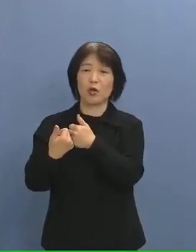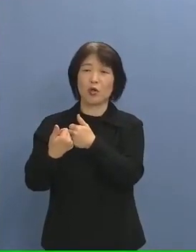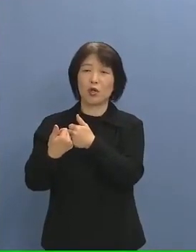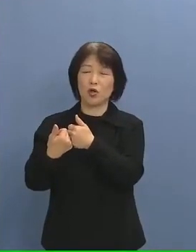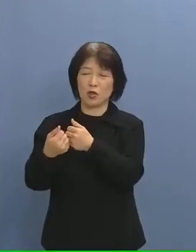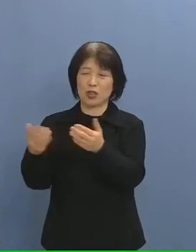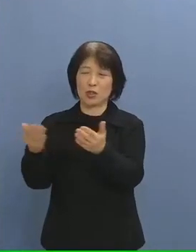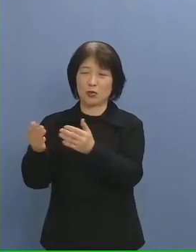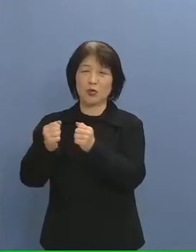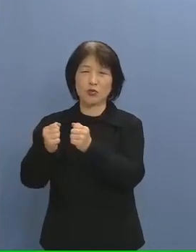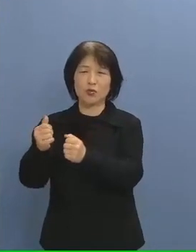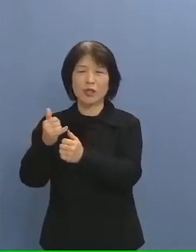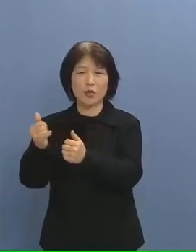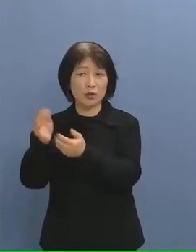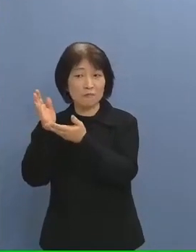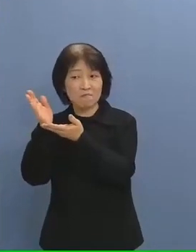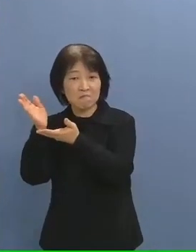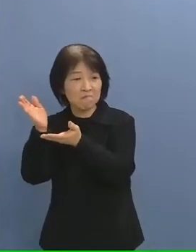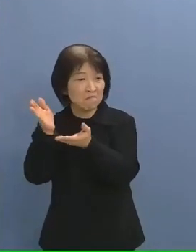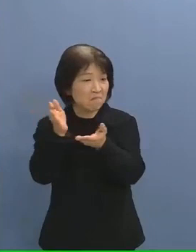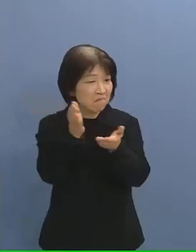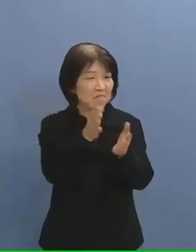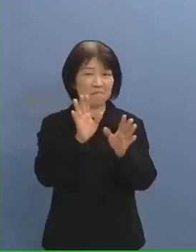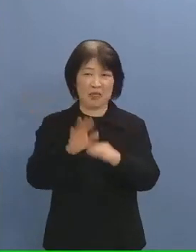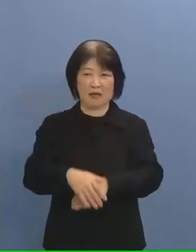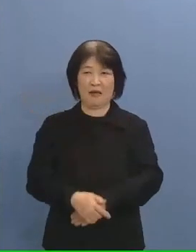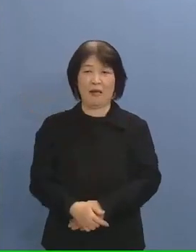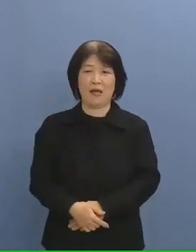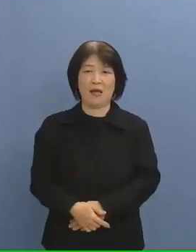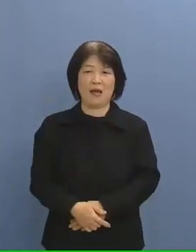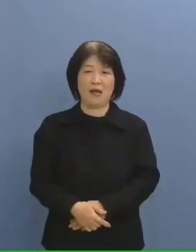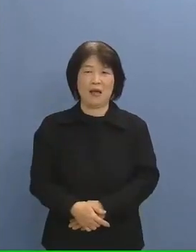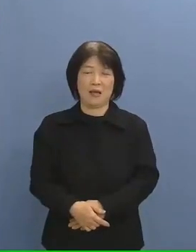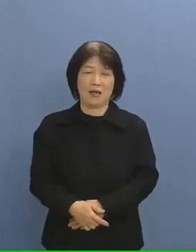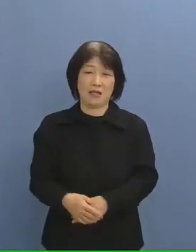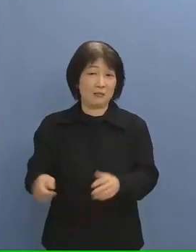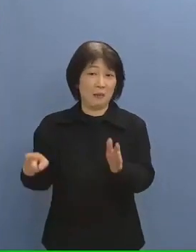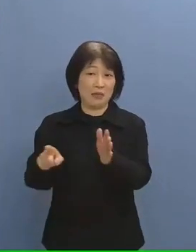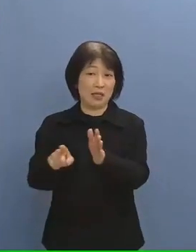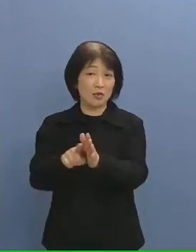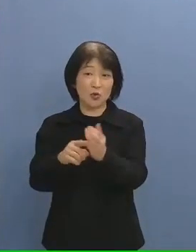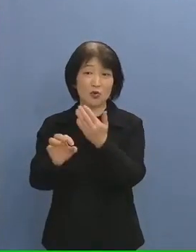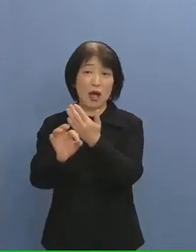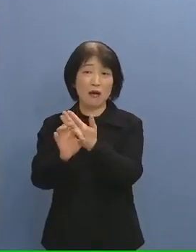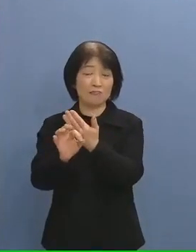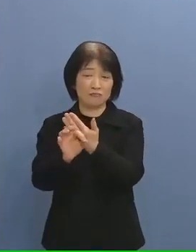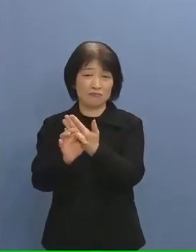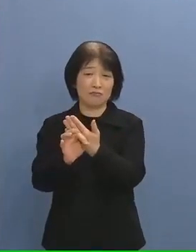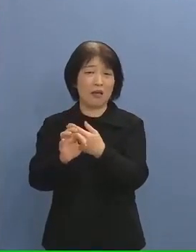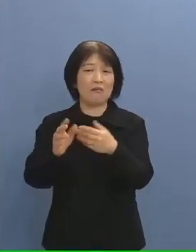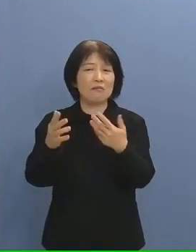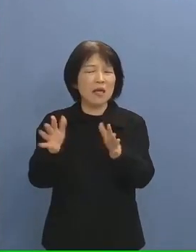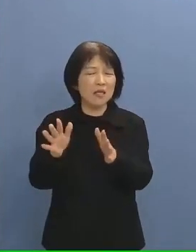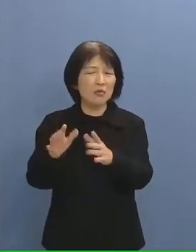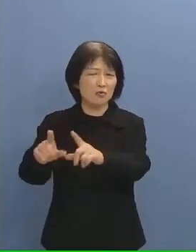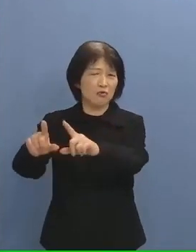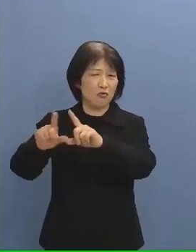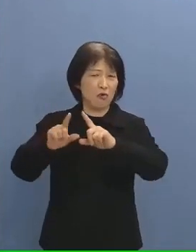業務をやられている方に少し聞き取りをしましたけども、今のところはそういった事案はないということでした